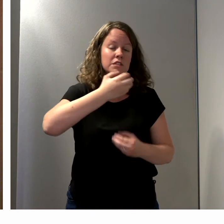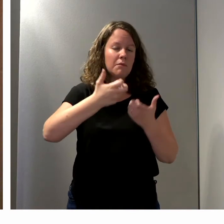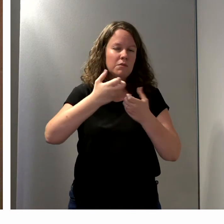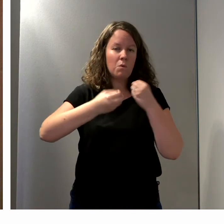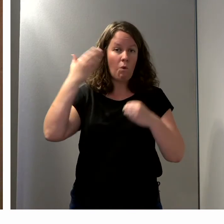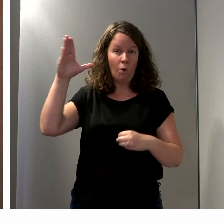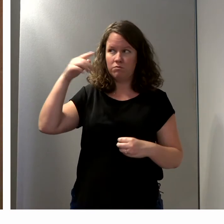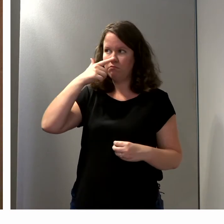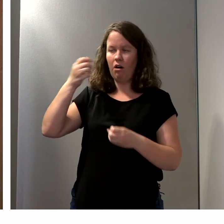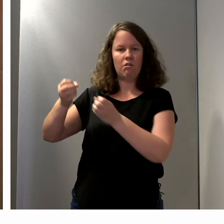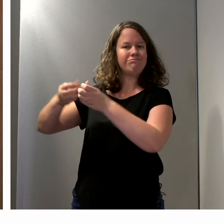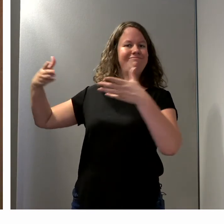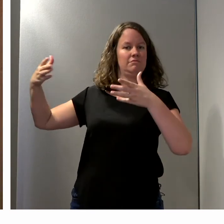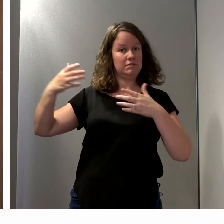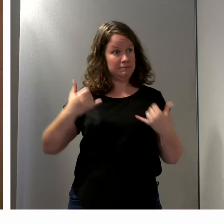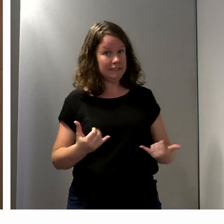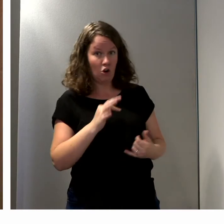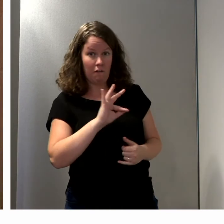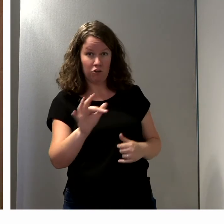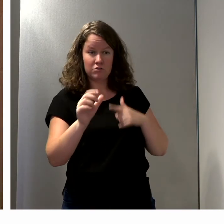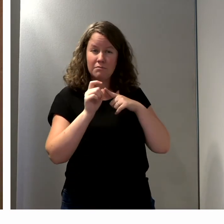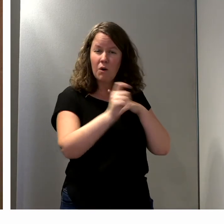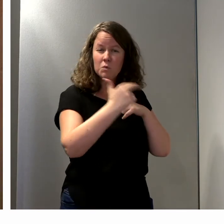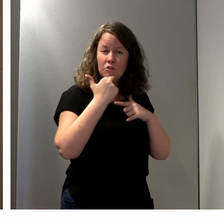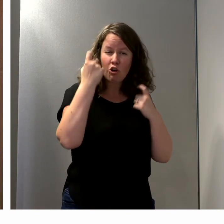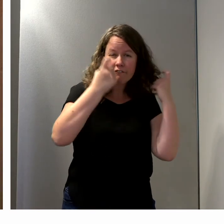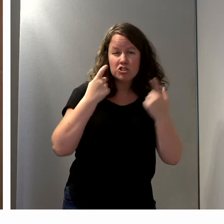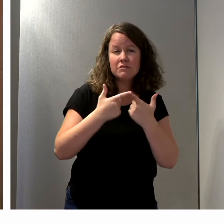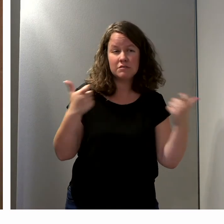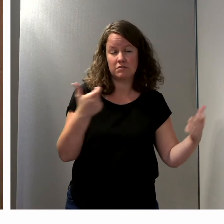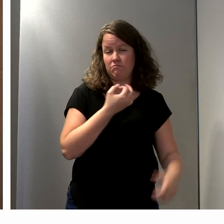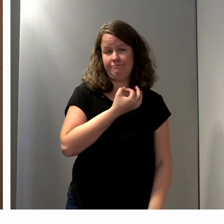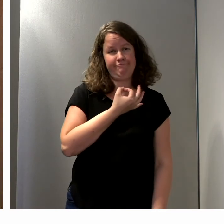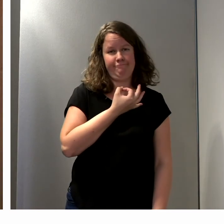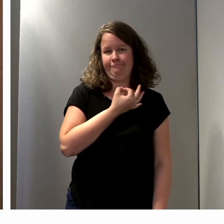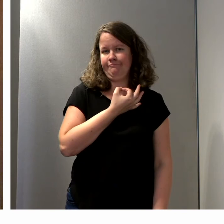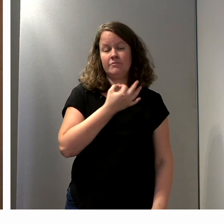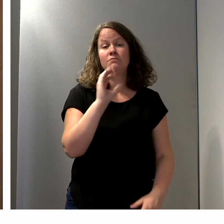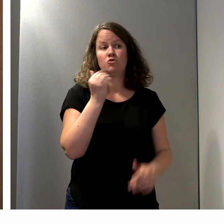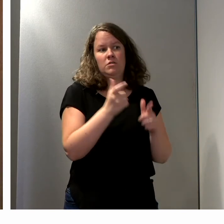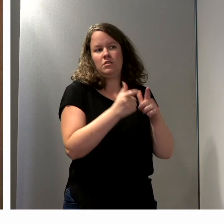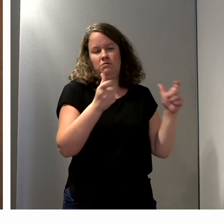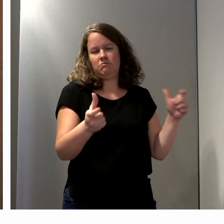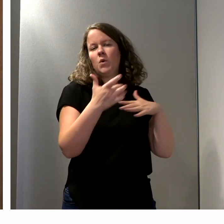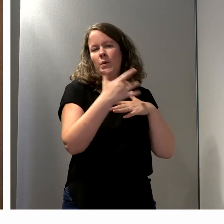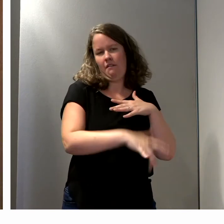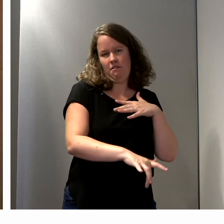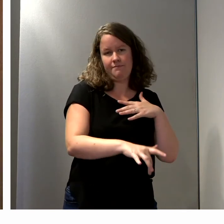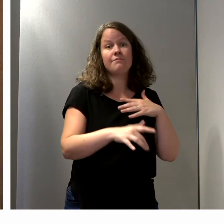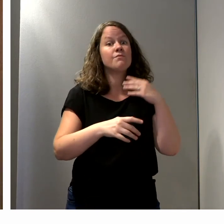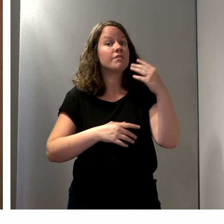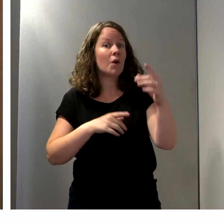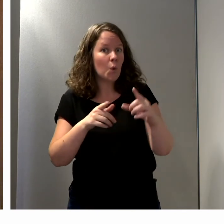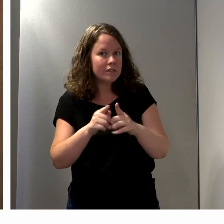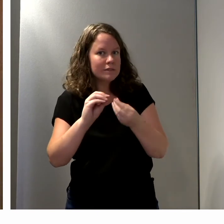Donc l'industrie est en retard d'un point de vue compétences et savoir-faire. L'industrie a aussi des habitudes historiques qu'il va